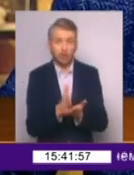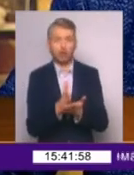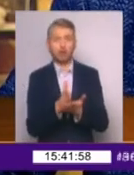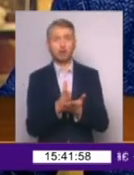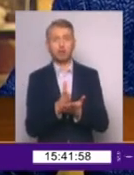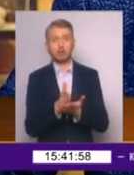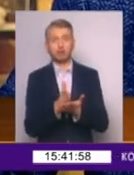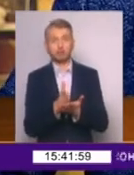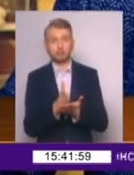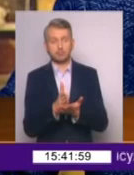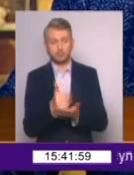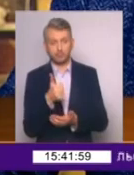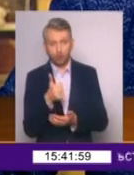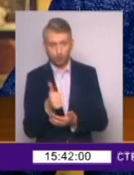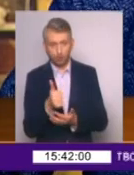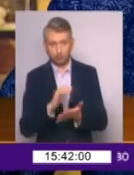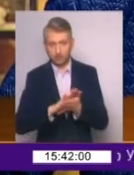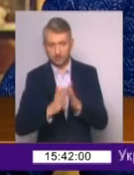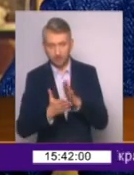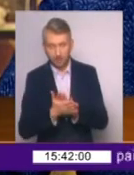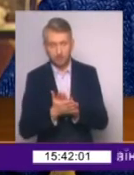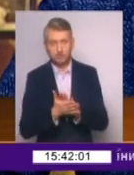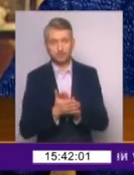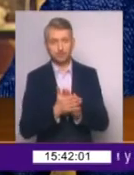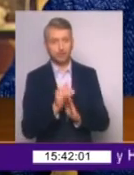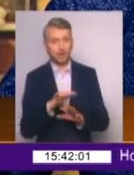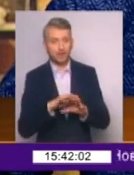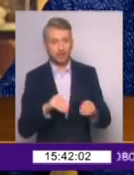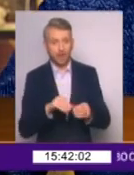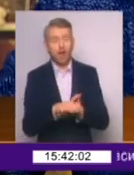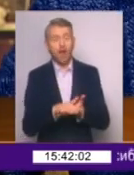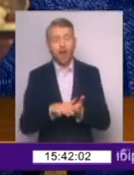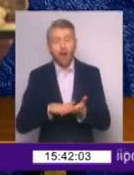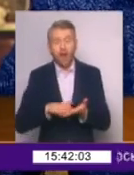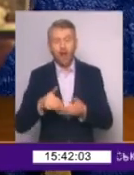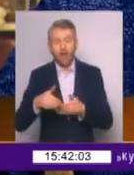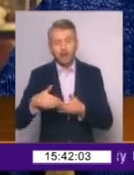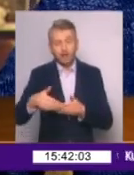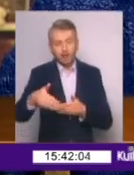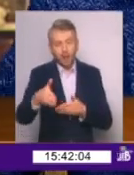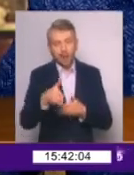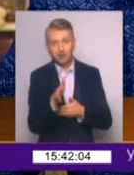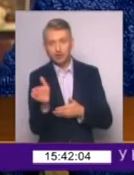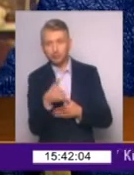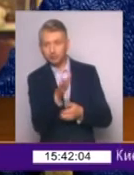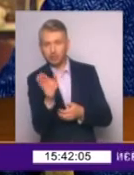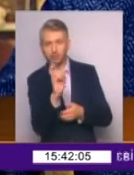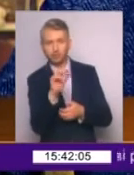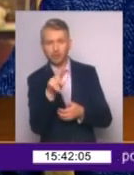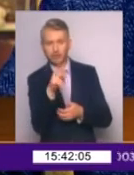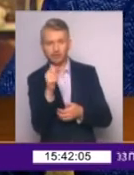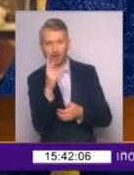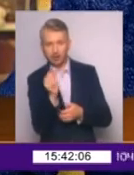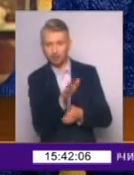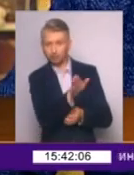скажімо, доволі добрий вигляд, стан, і все. А от туди далі, Радунська вже, де пішло в сторону туди до Бальзака, де виїзд на Бальзака,